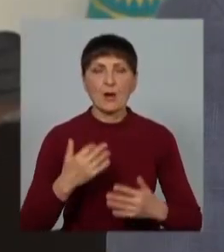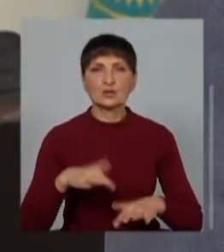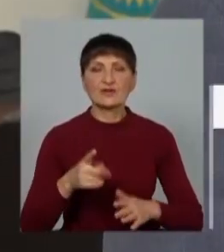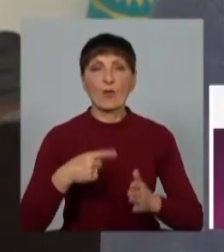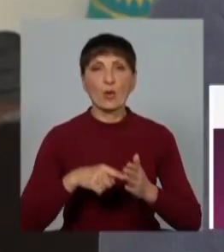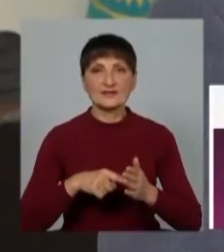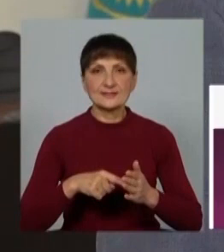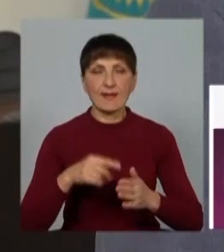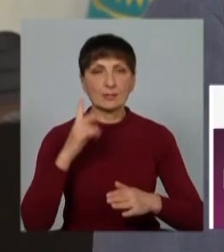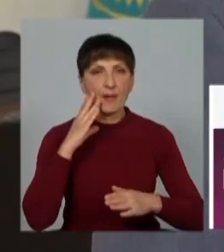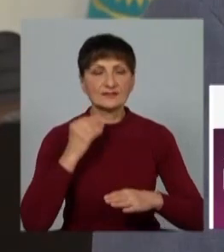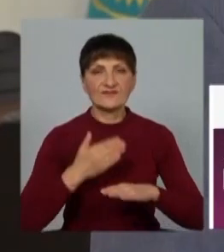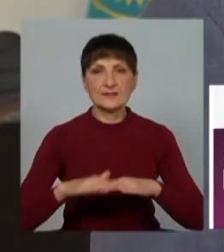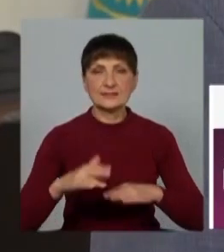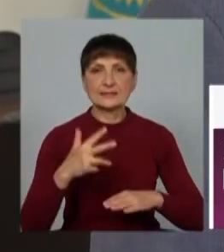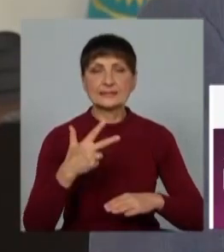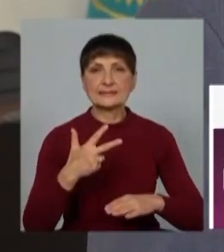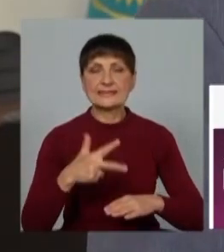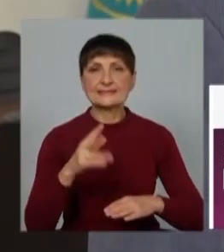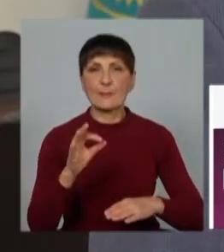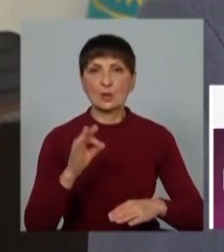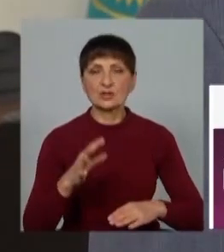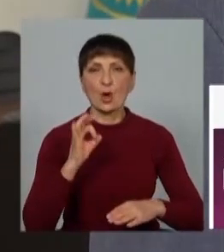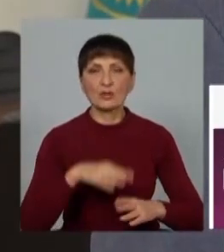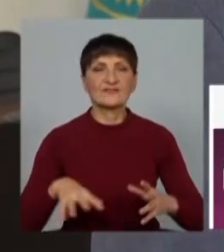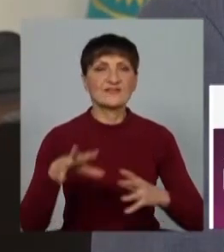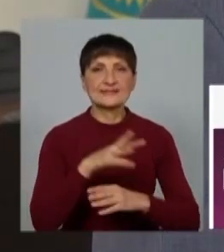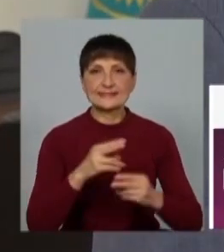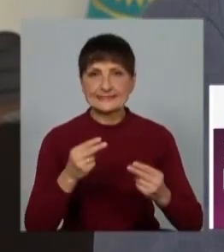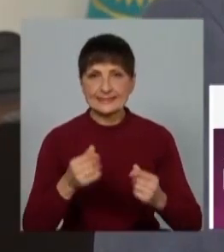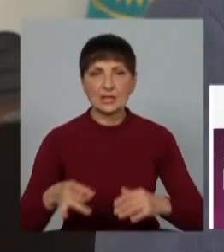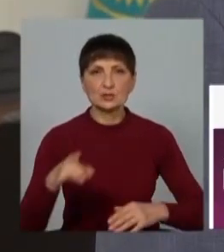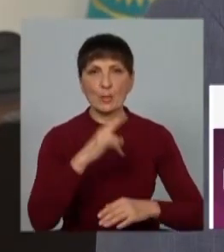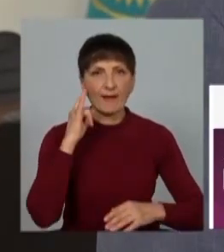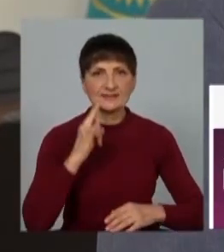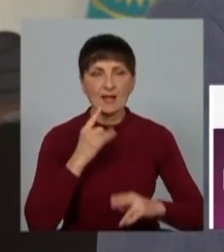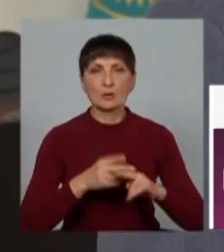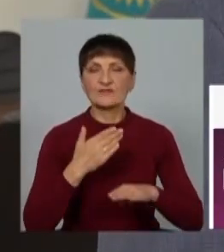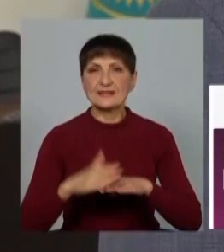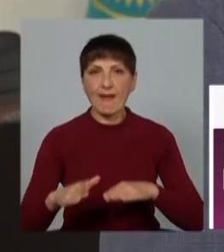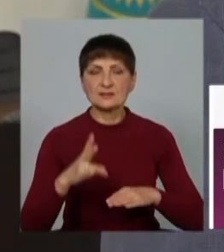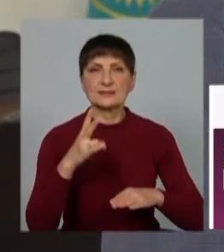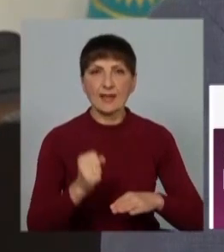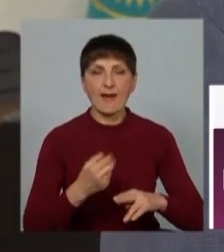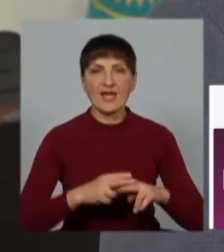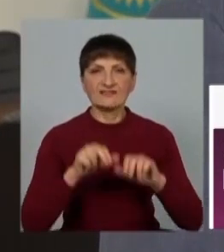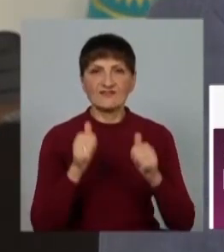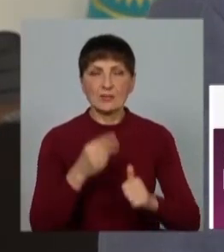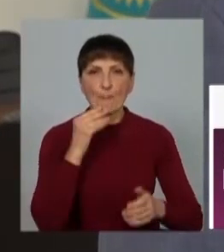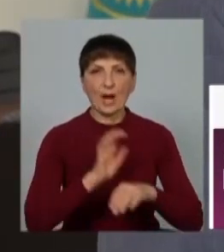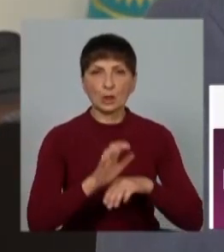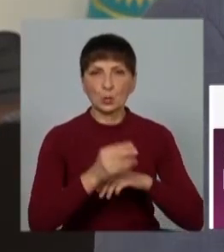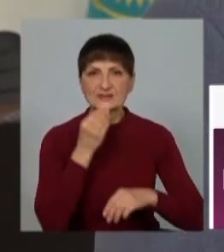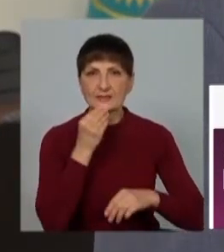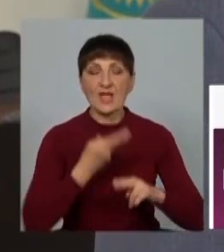10 миллиардов или 30% от всех денег Республики Казахстан, которые выделяются на данный вид продукции.